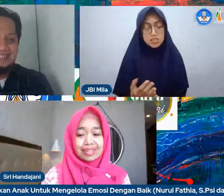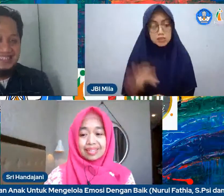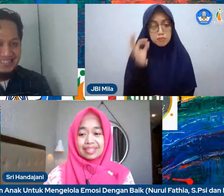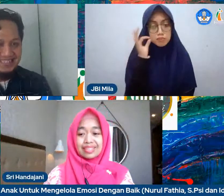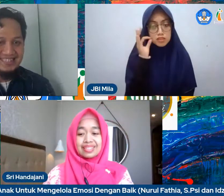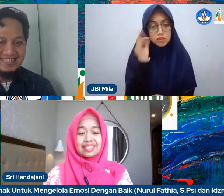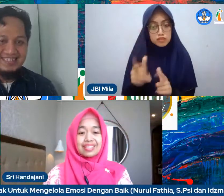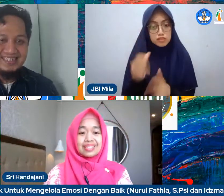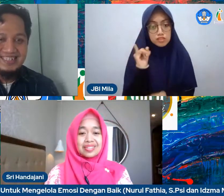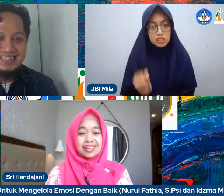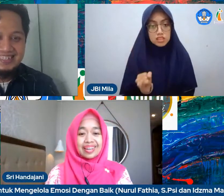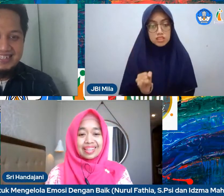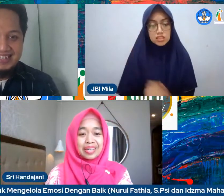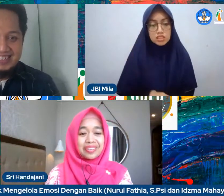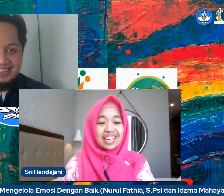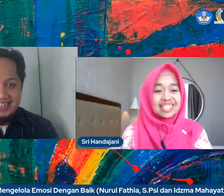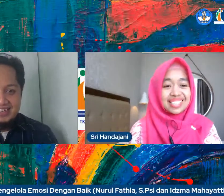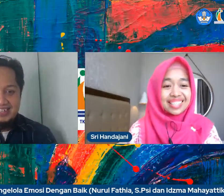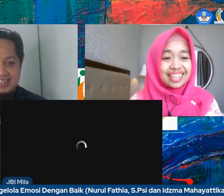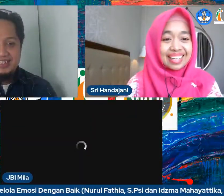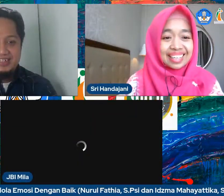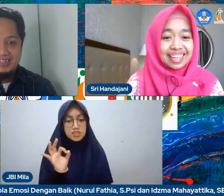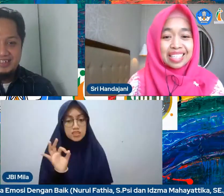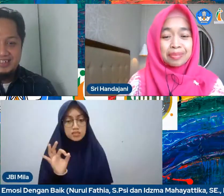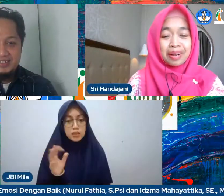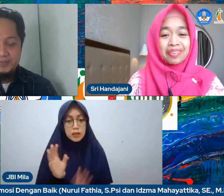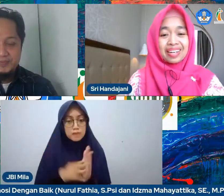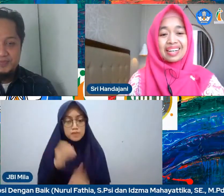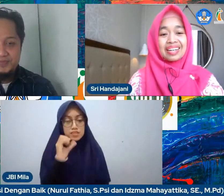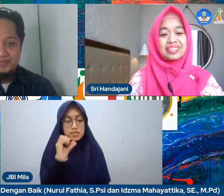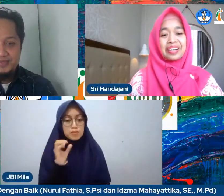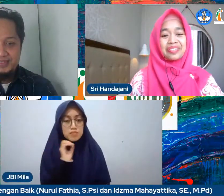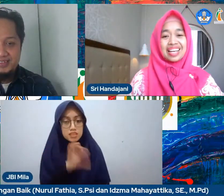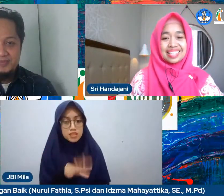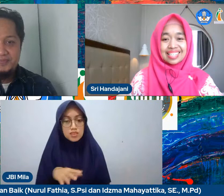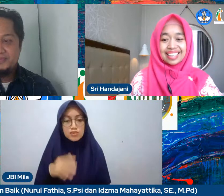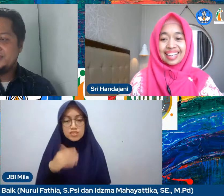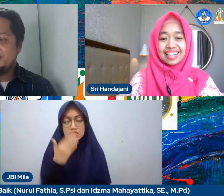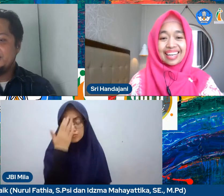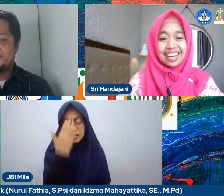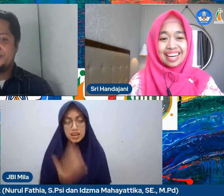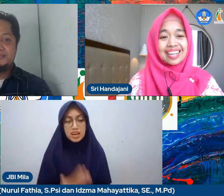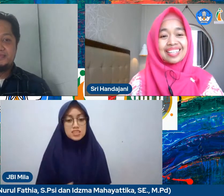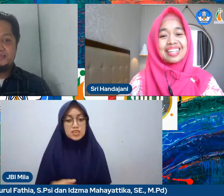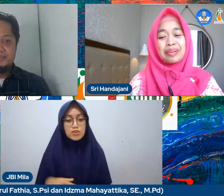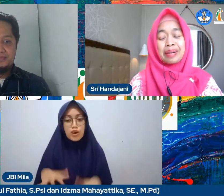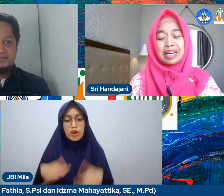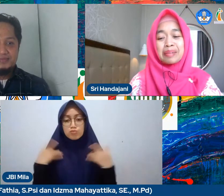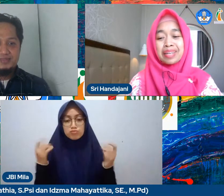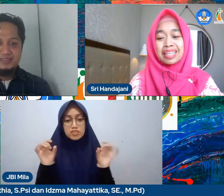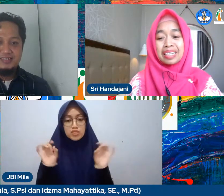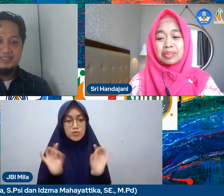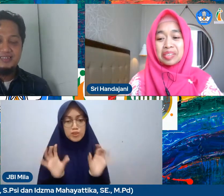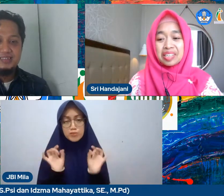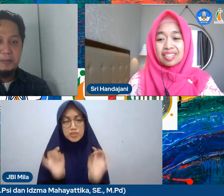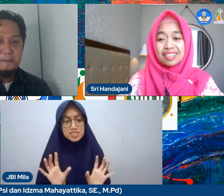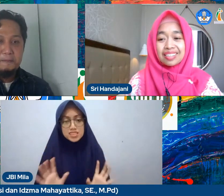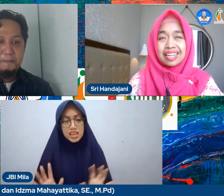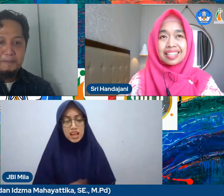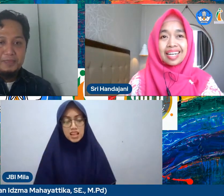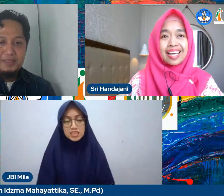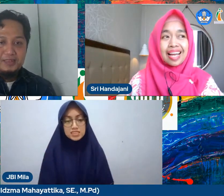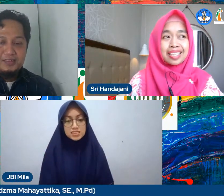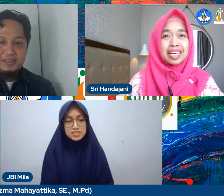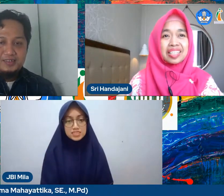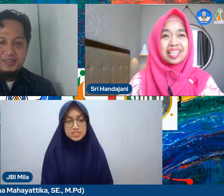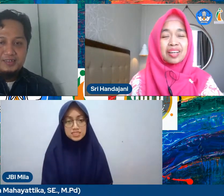kesalahan. Oke, terima kasih sekali Kak Ismawa. Luar biasa sekali ya. Apa namanya tuh,